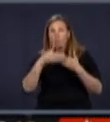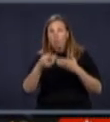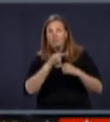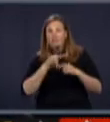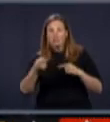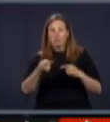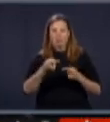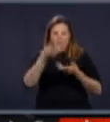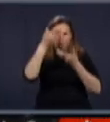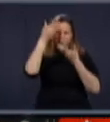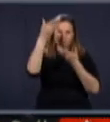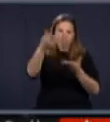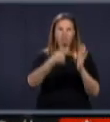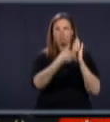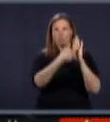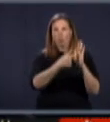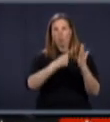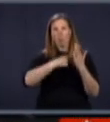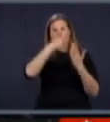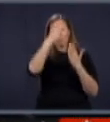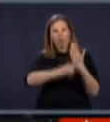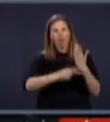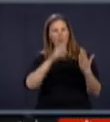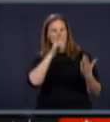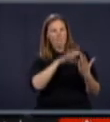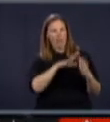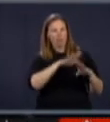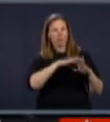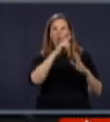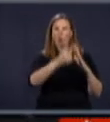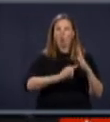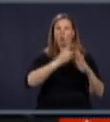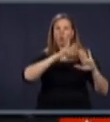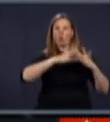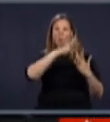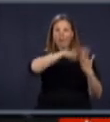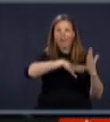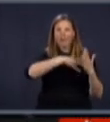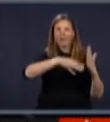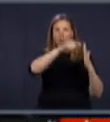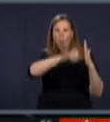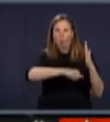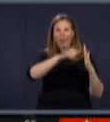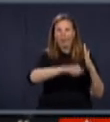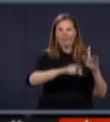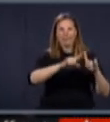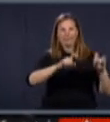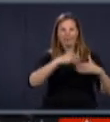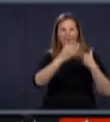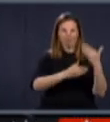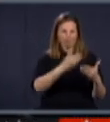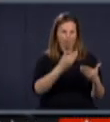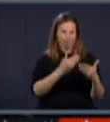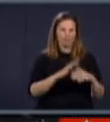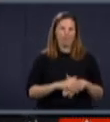plus détaillé de la reprise des chirurgies au Québec avec un calendrier des différentes étapes, parce qu'on